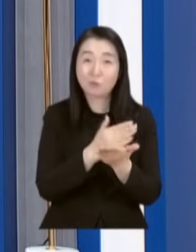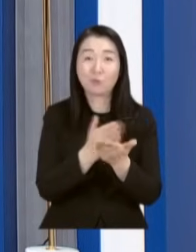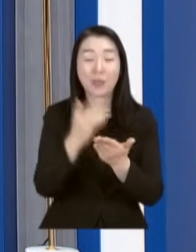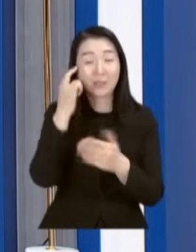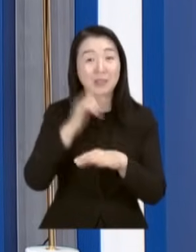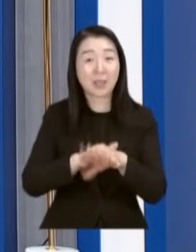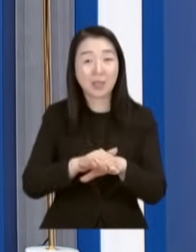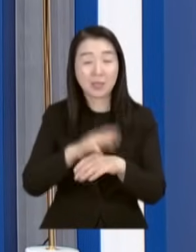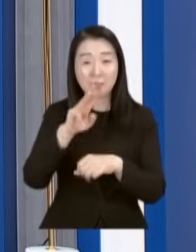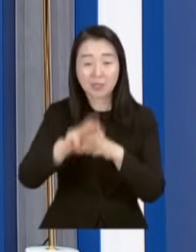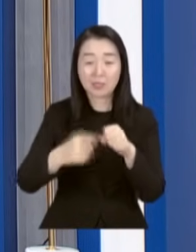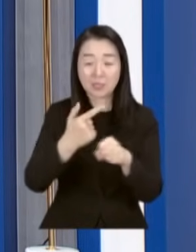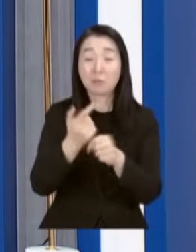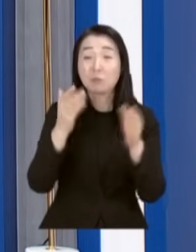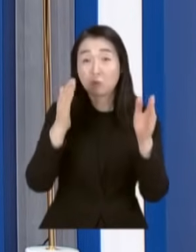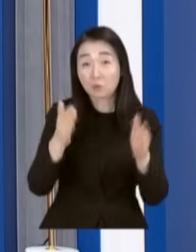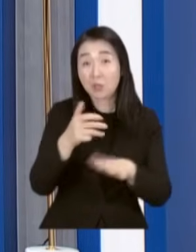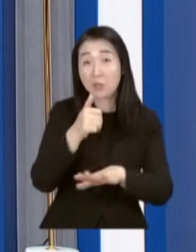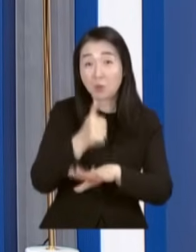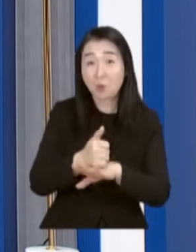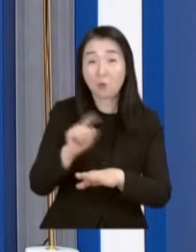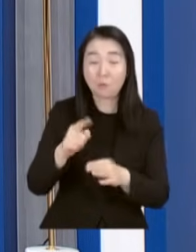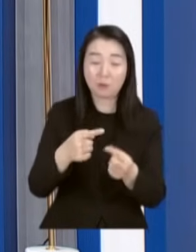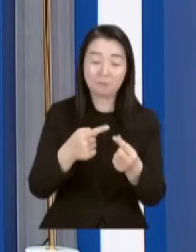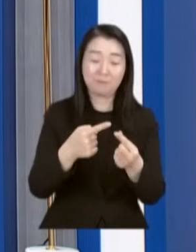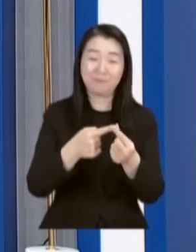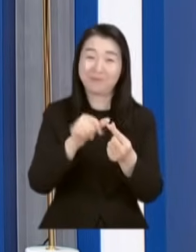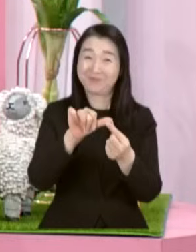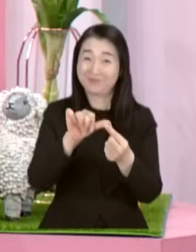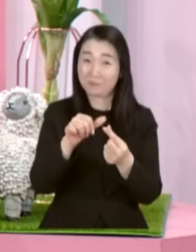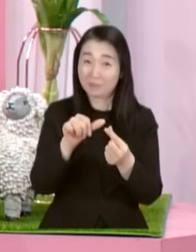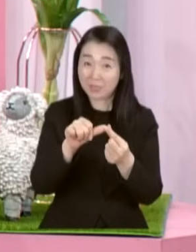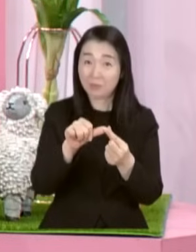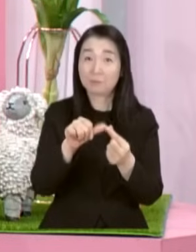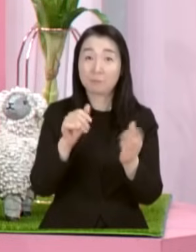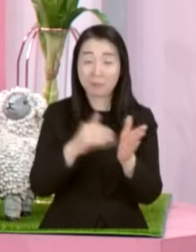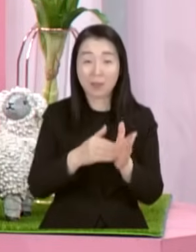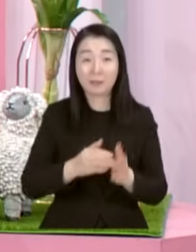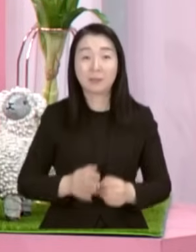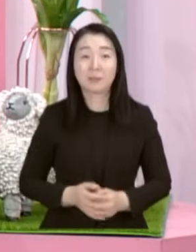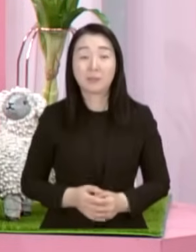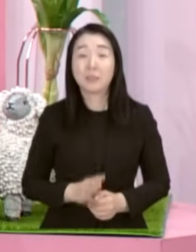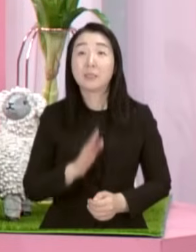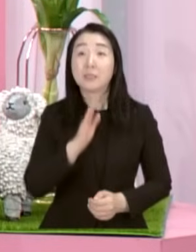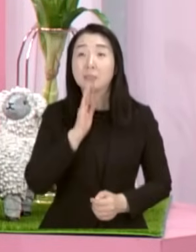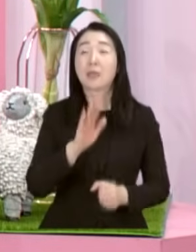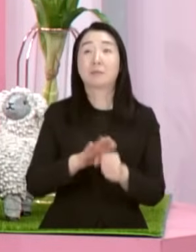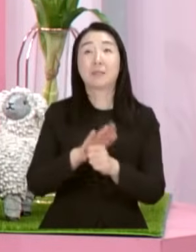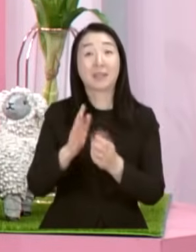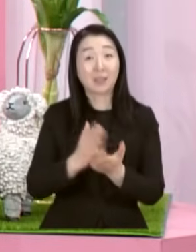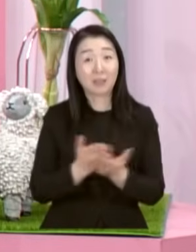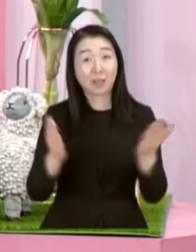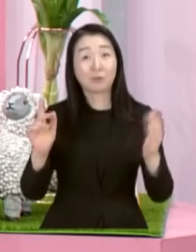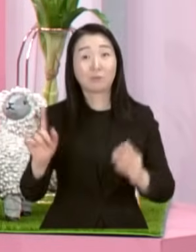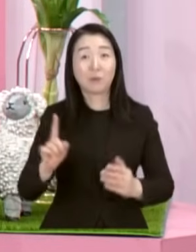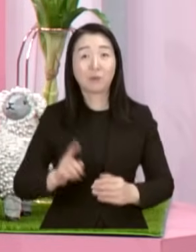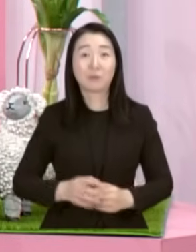결론이 딱 다섯 마디로 요약이 되더라고. 어떻게? 아 참된 사랑의 나눔은